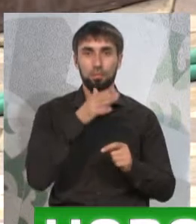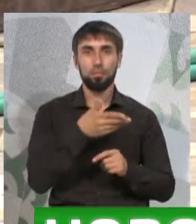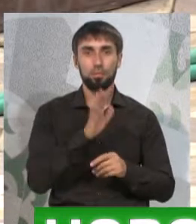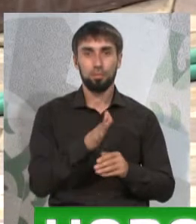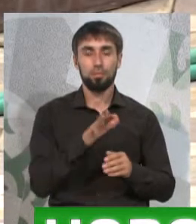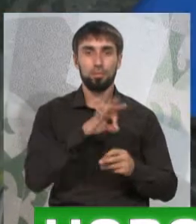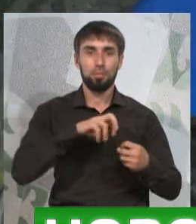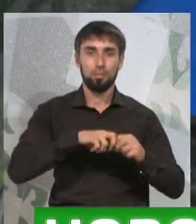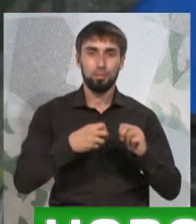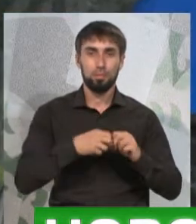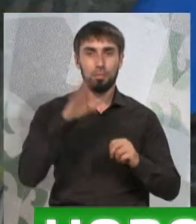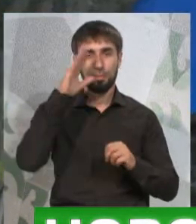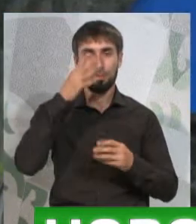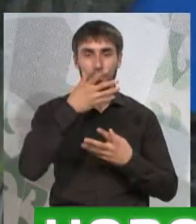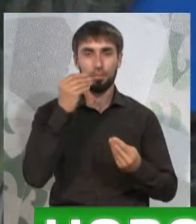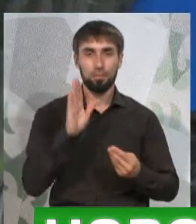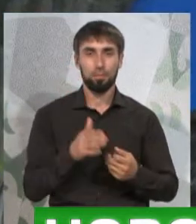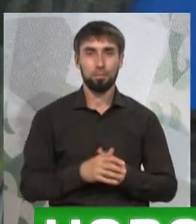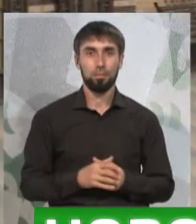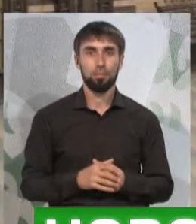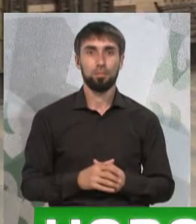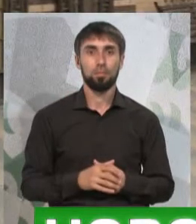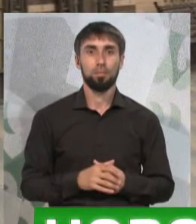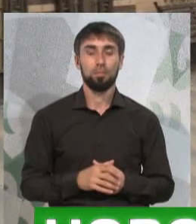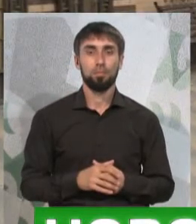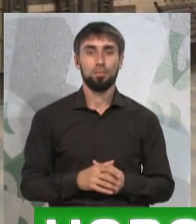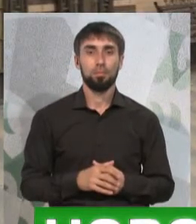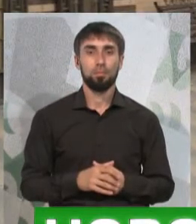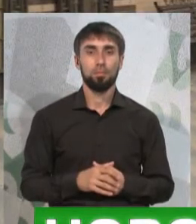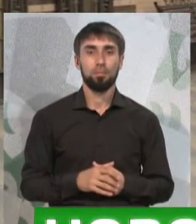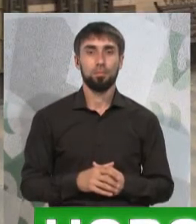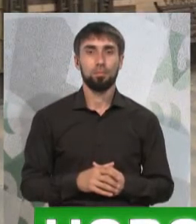о проблемах с водой придется забыть. Тамара Шагульгова, Магомед Белакиев, Новости 24.